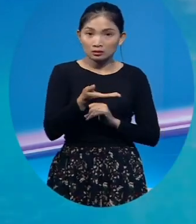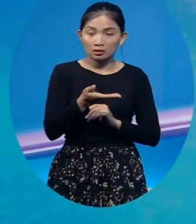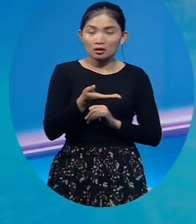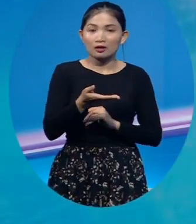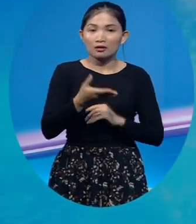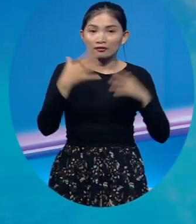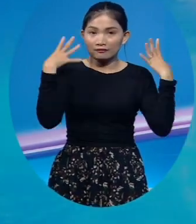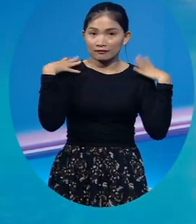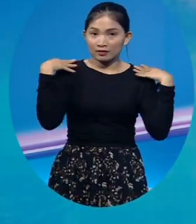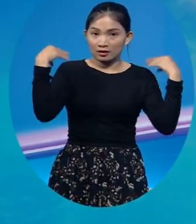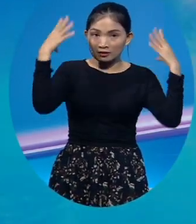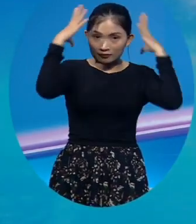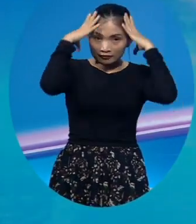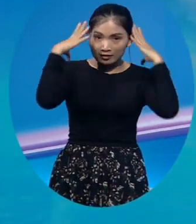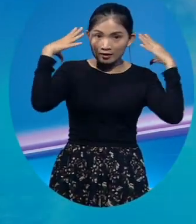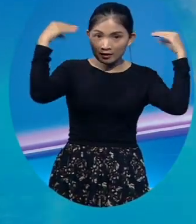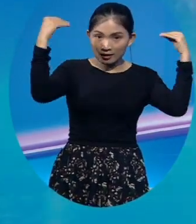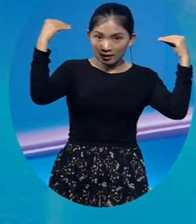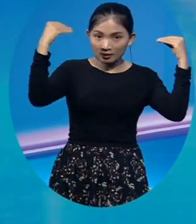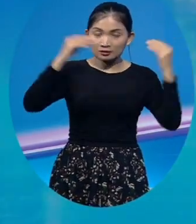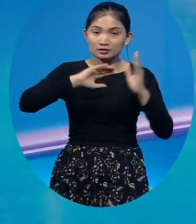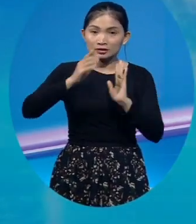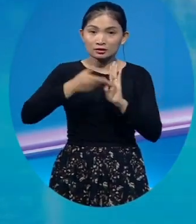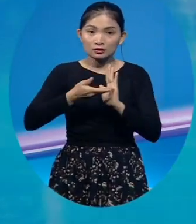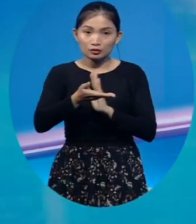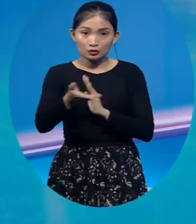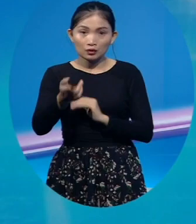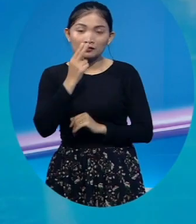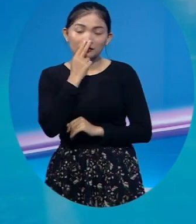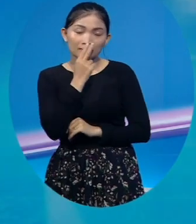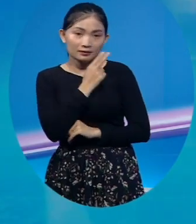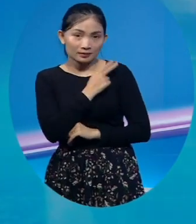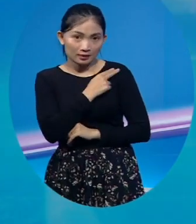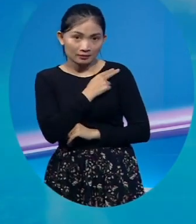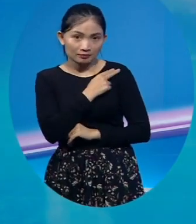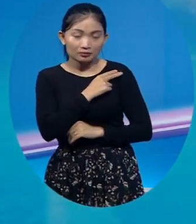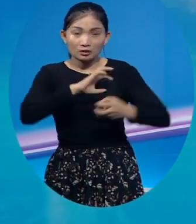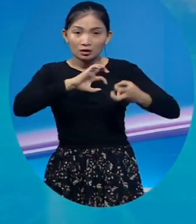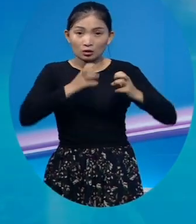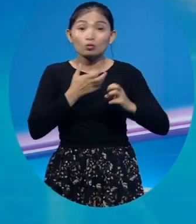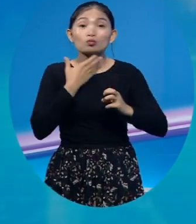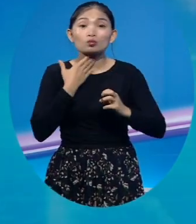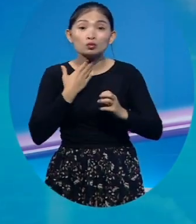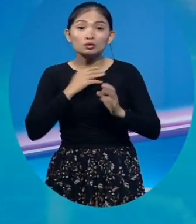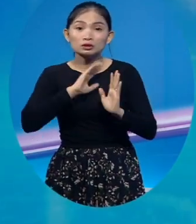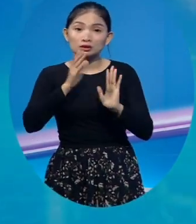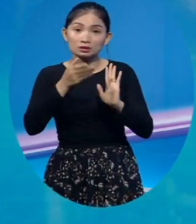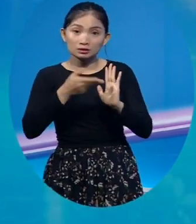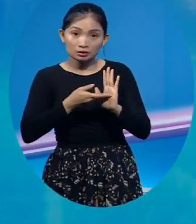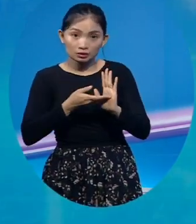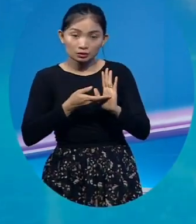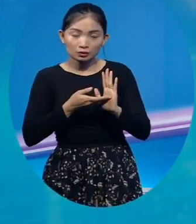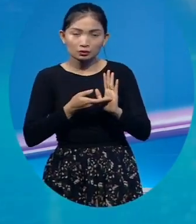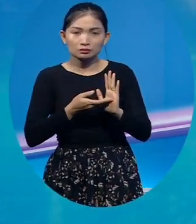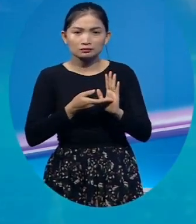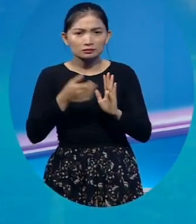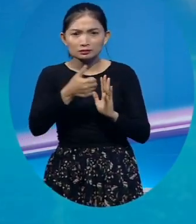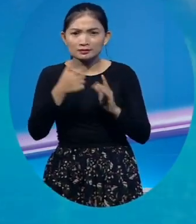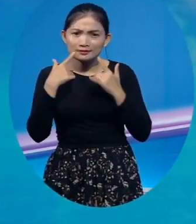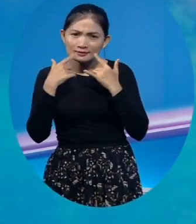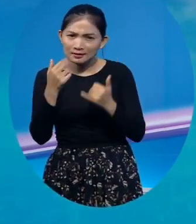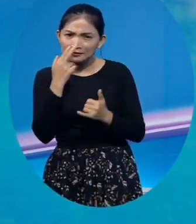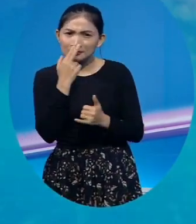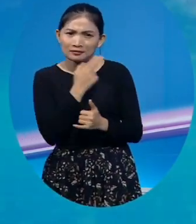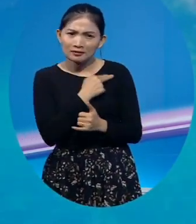với trình chiếu họp báo để lắng nghe chia sẻ từ thí sinh tham gia. Qua sự kiện này thì công ty hướng tới giới thiệu những trải nghiệm mà giới trẻ Việt Nam có thể